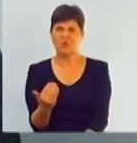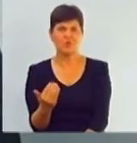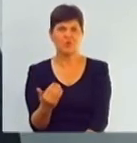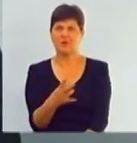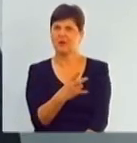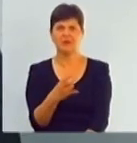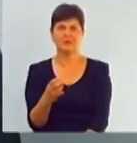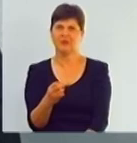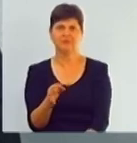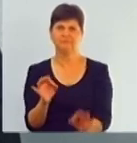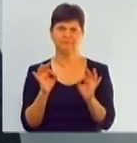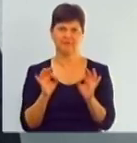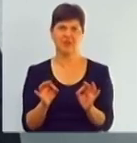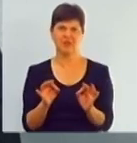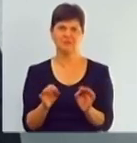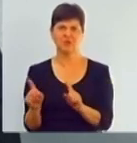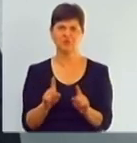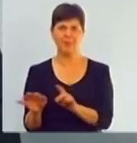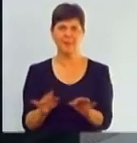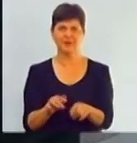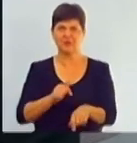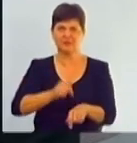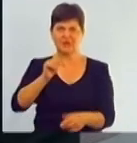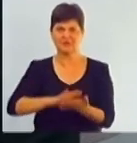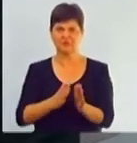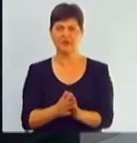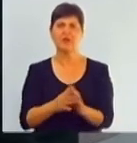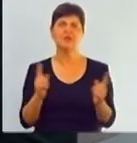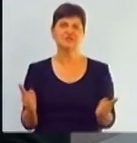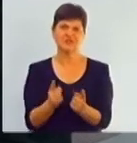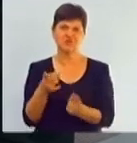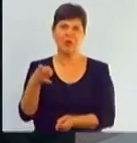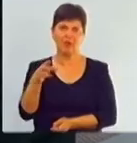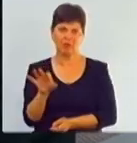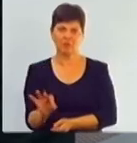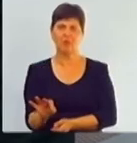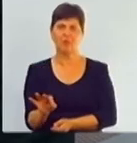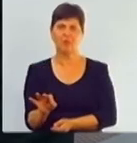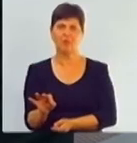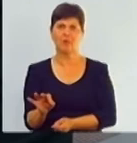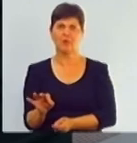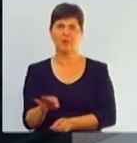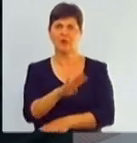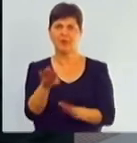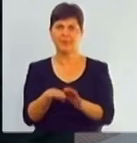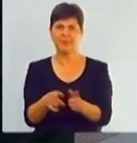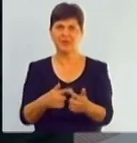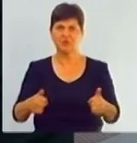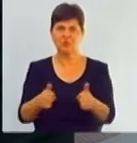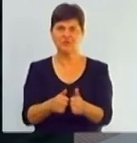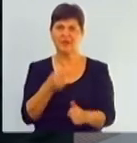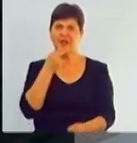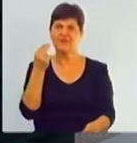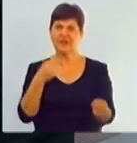неналежним чином, аби оперативно реагувати на ситуацію? Звичайно. Щоб підрозділ ефективно виконував свої функції,